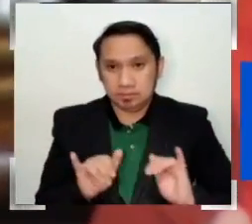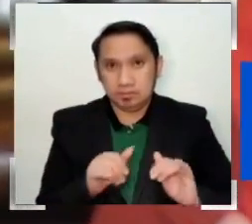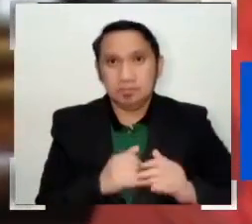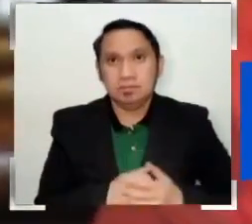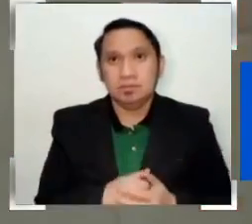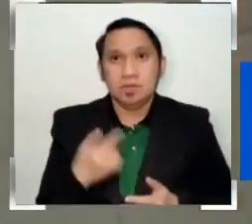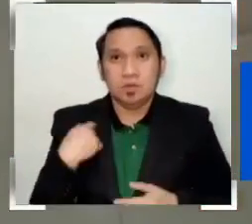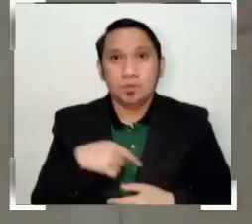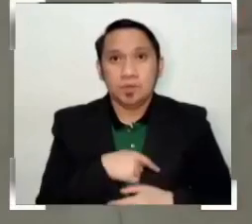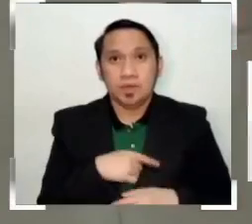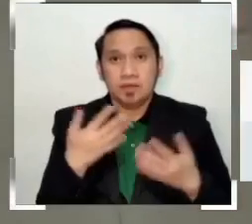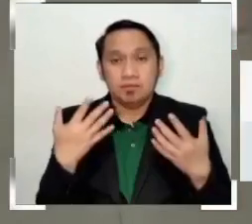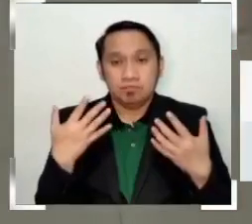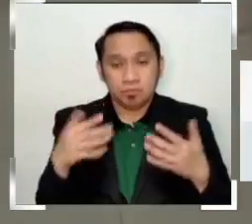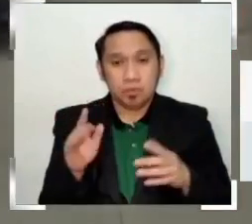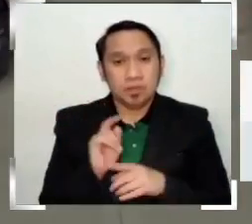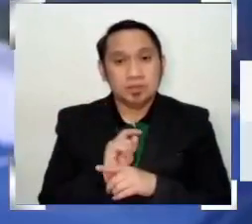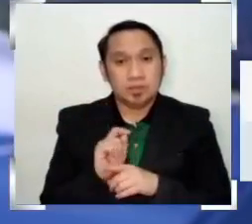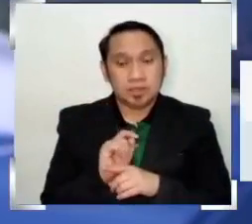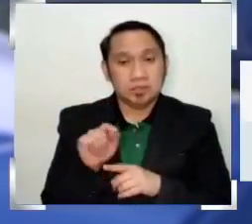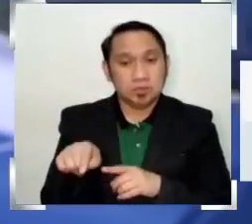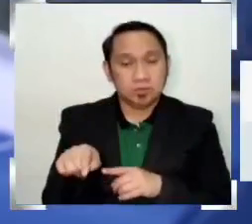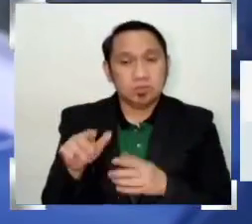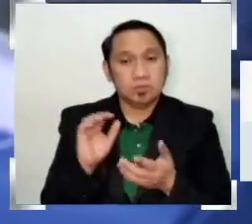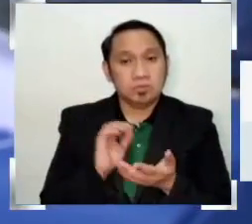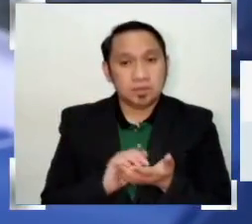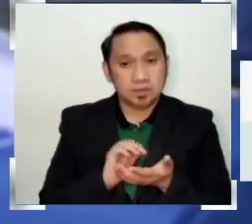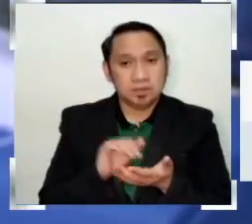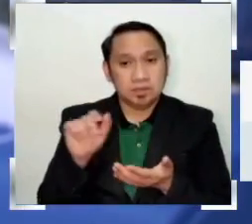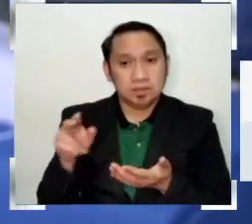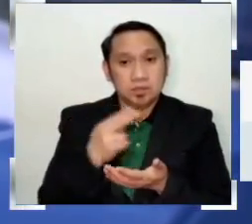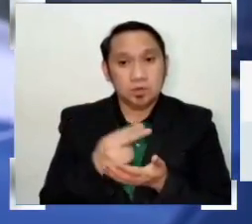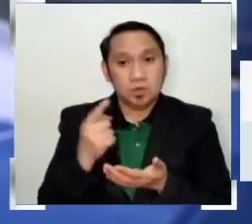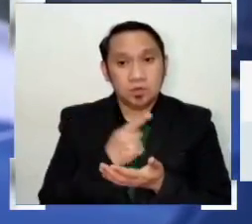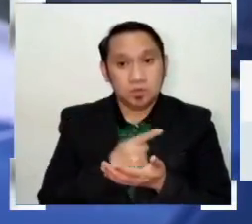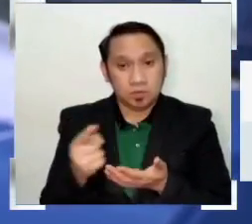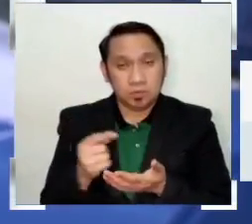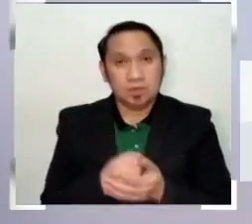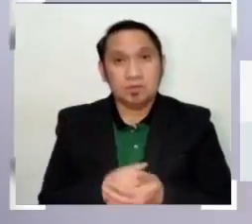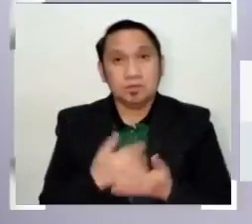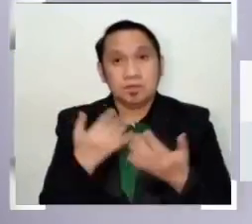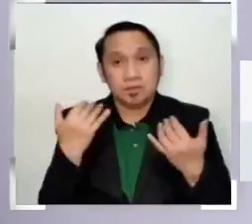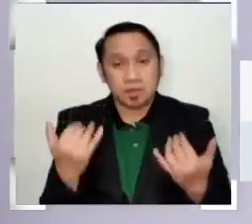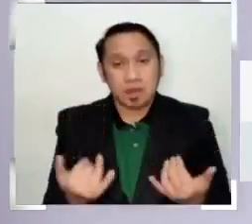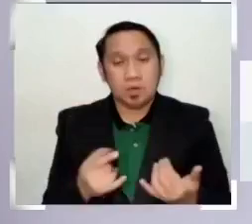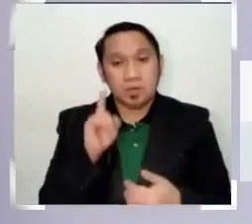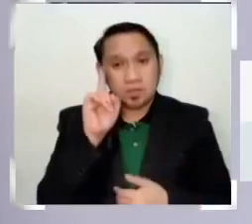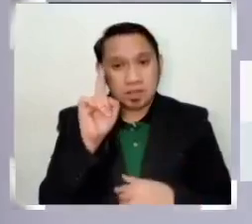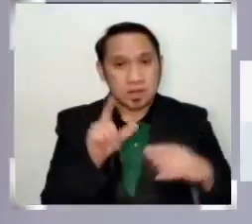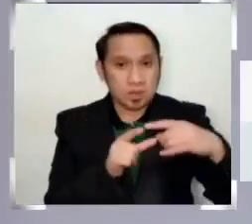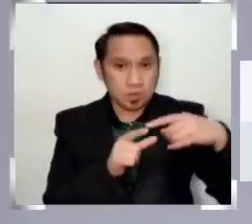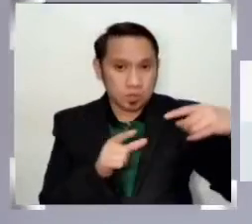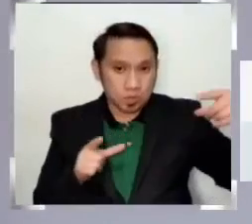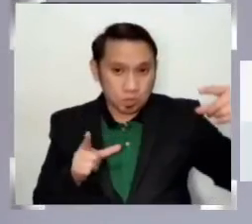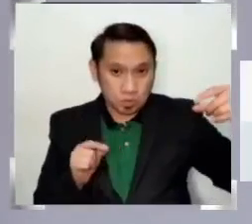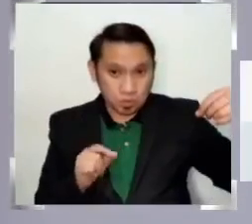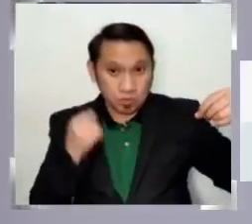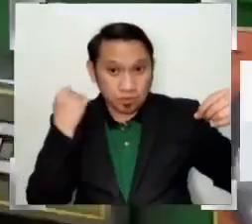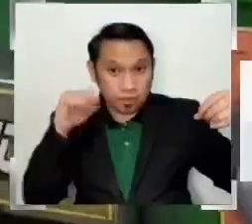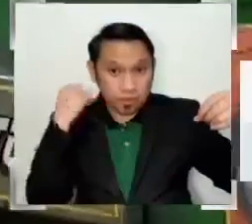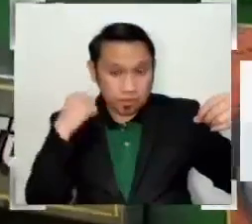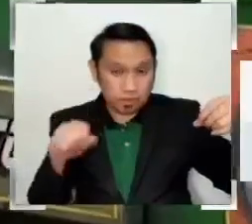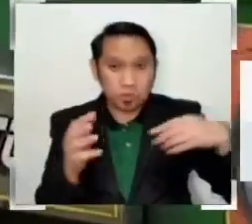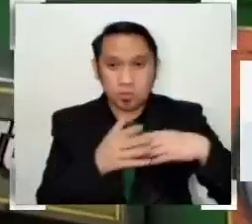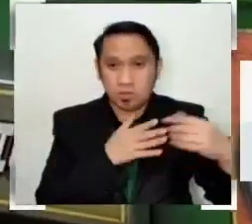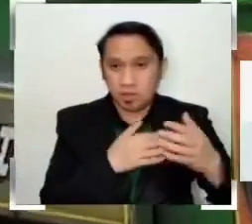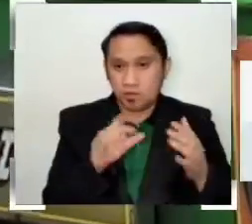after Holy Week. Sa bagong sistema, iisa na lang ang traffic violation ticket. Mapa MMDA man o LGU